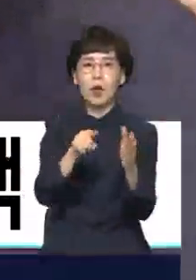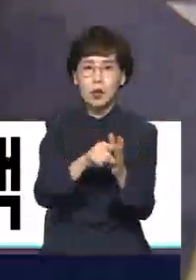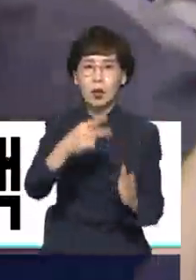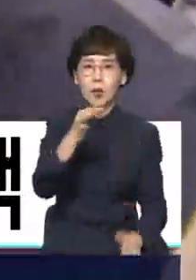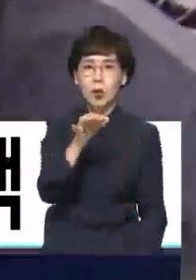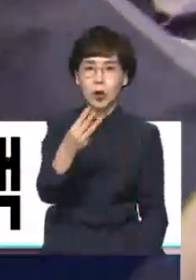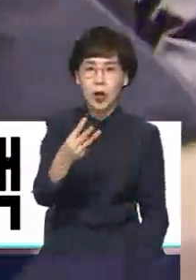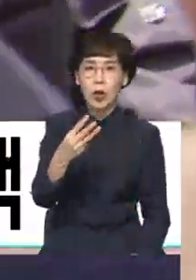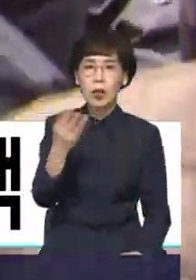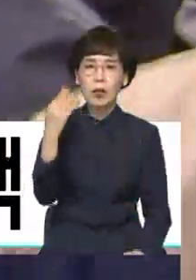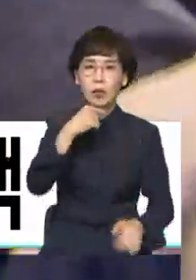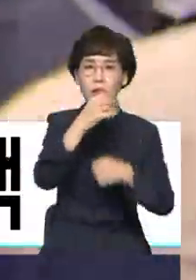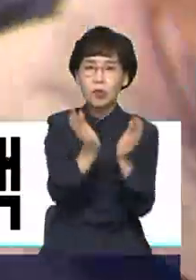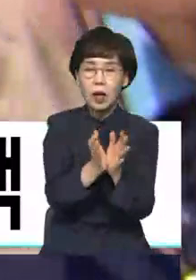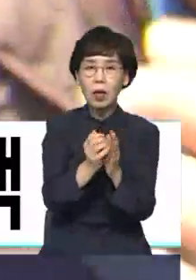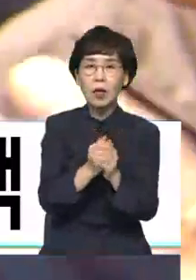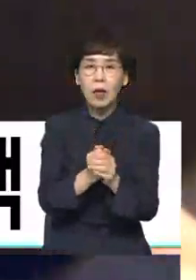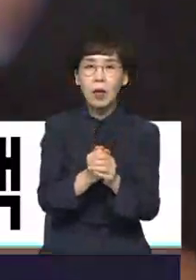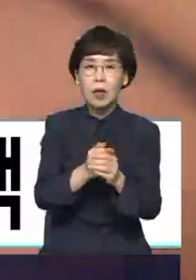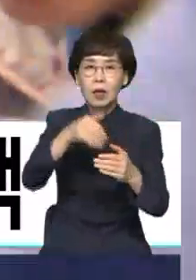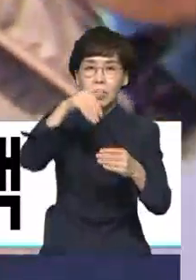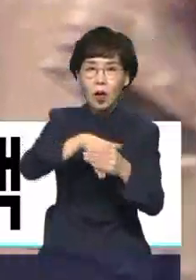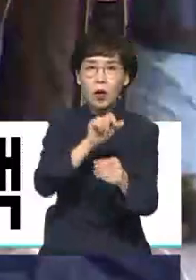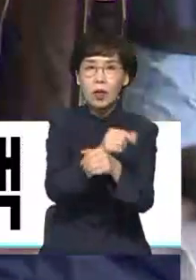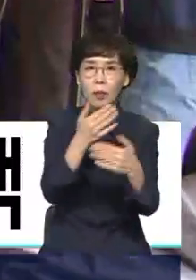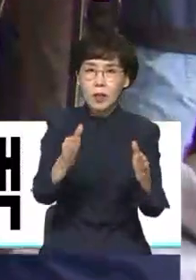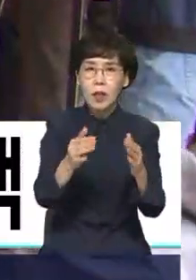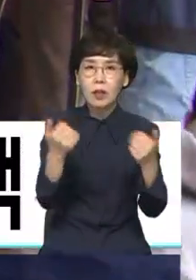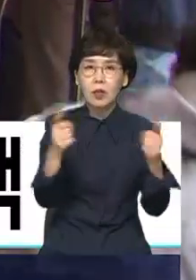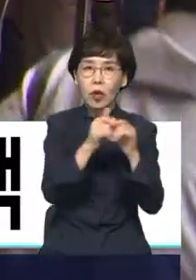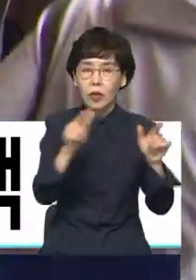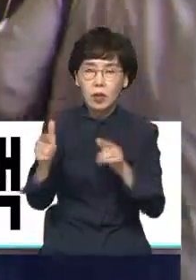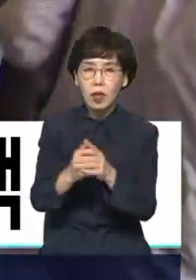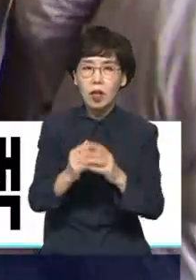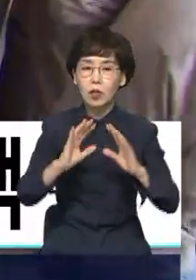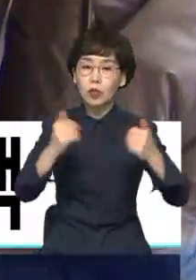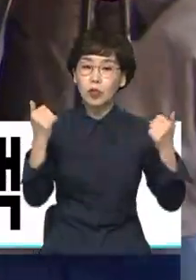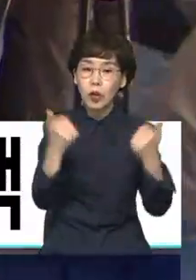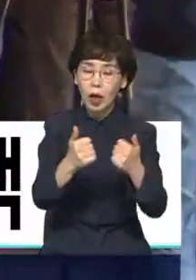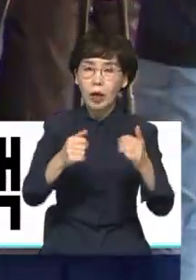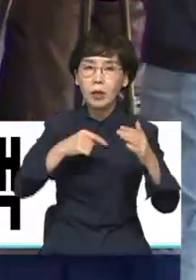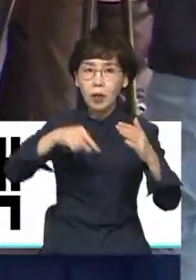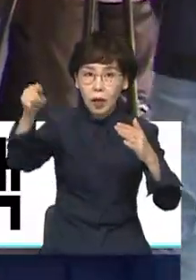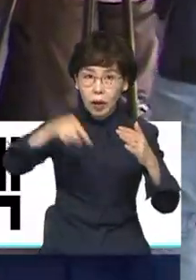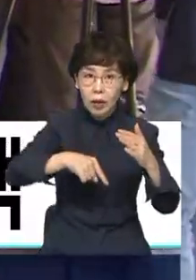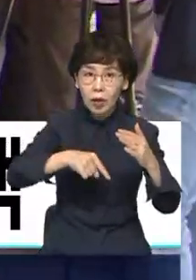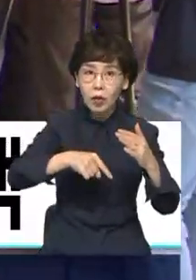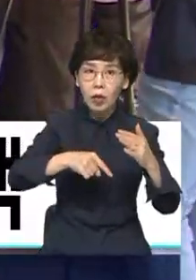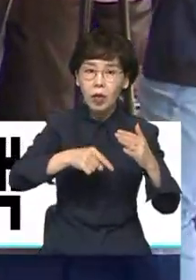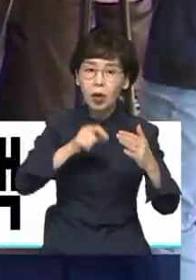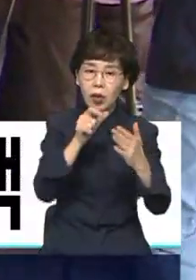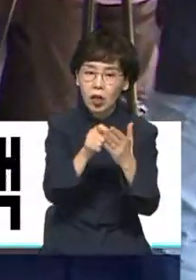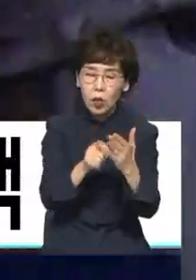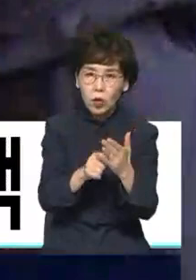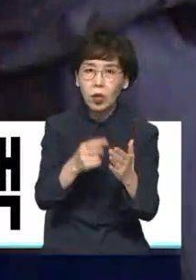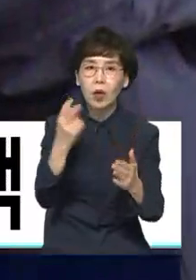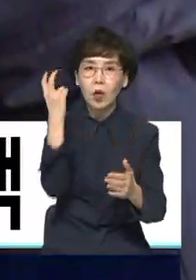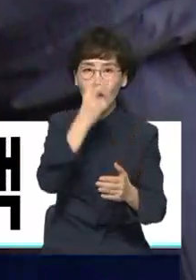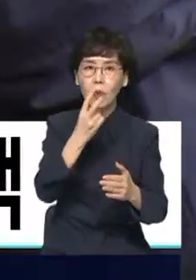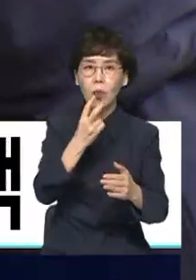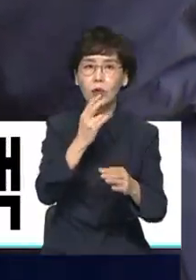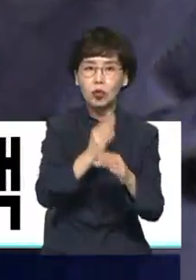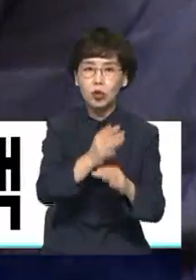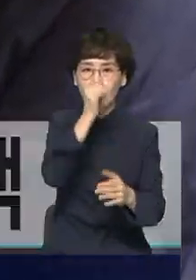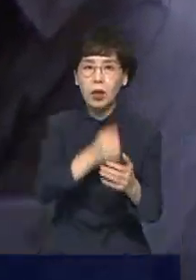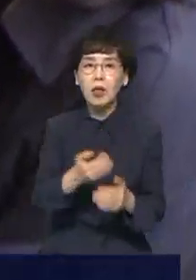회관 출입 기록 등을 확보하고 있는 것으로 알려졌습니다 앞서 검찰은 국회의 송전 대표 캠프 측 인사들의